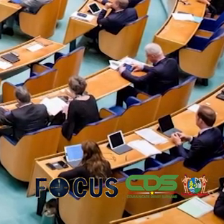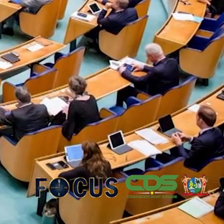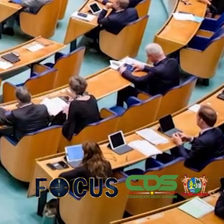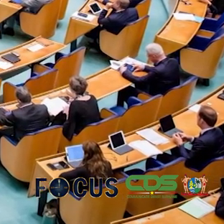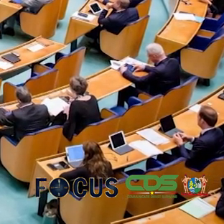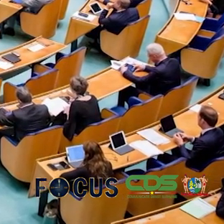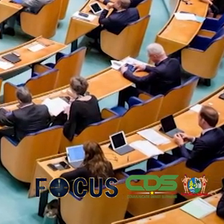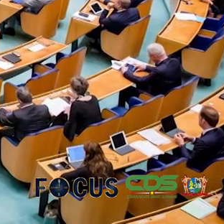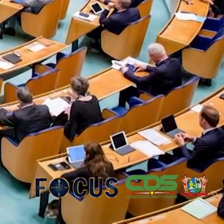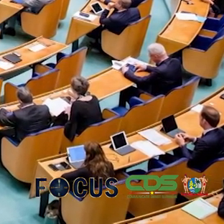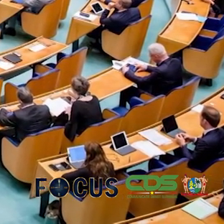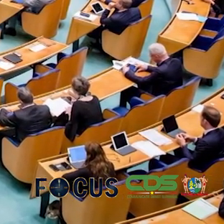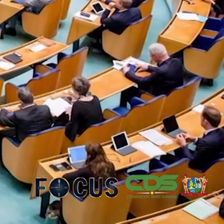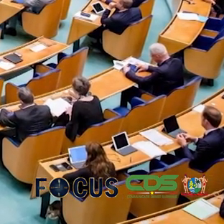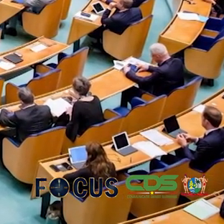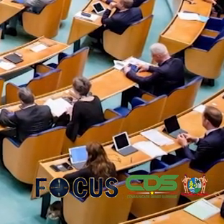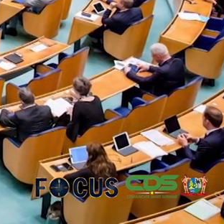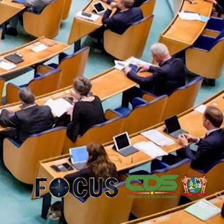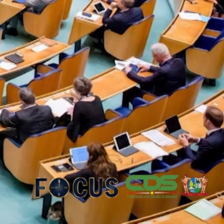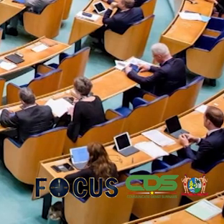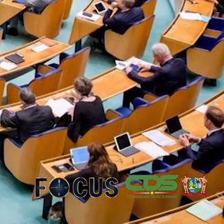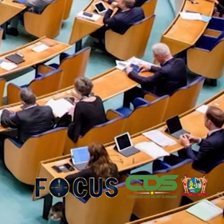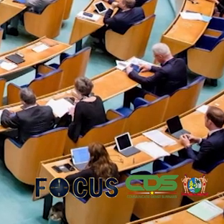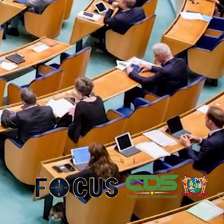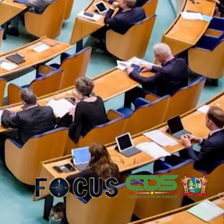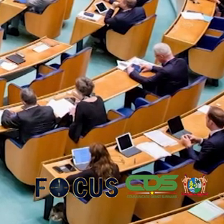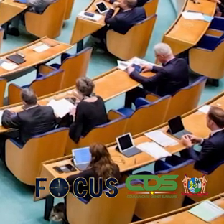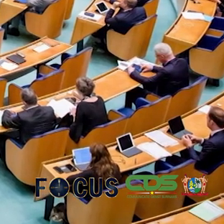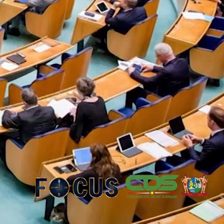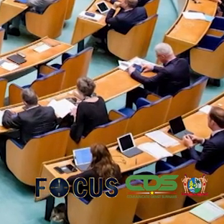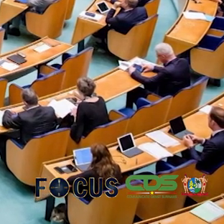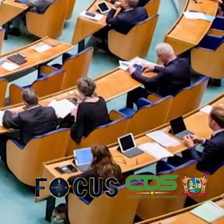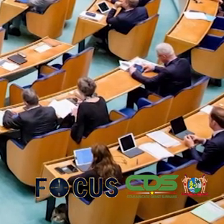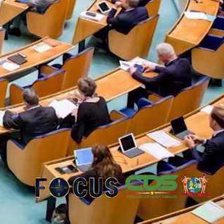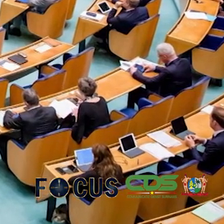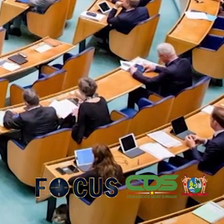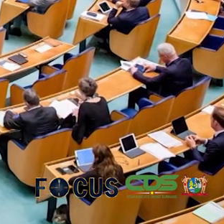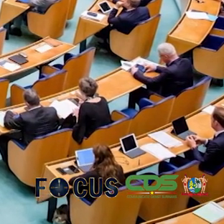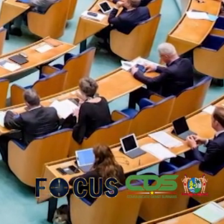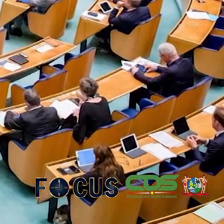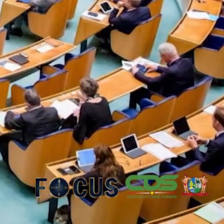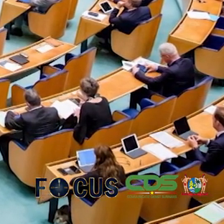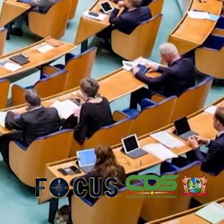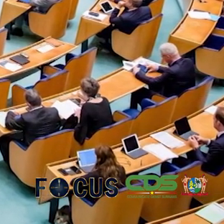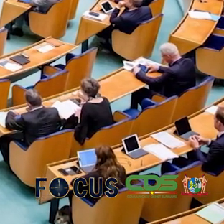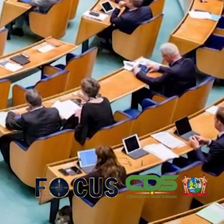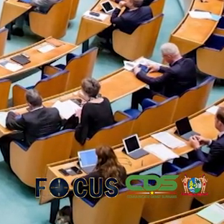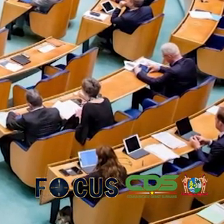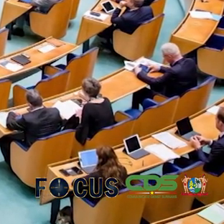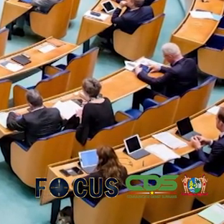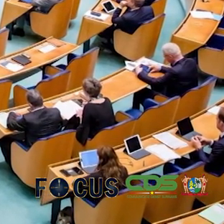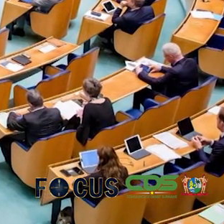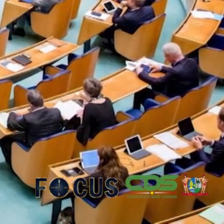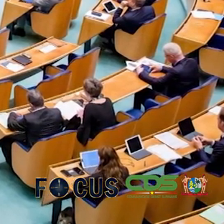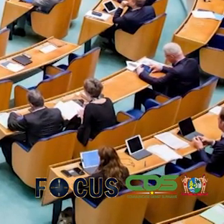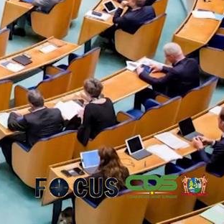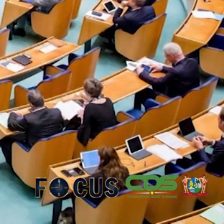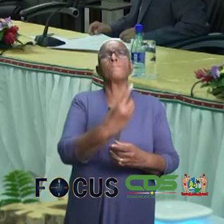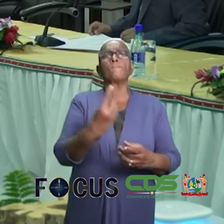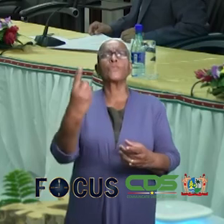houden in aanwezigheid van de leden van de beide kamers en in aanwezigheid van de Surinaamse